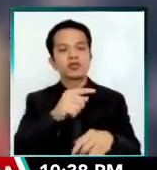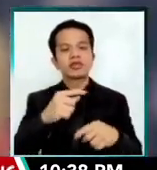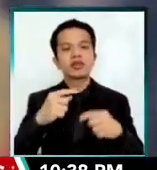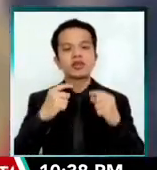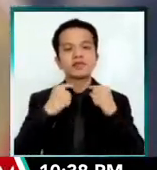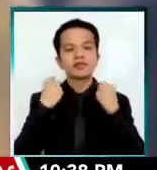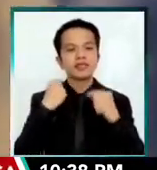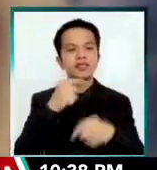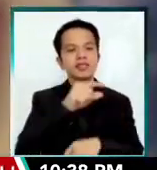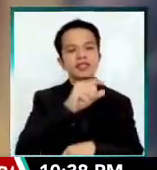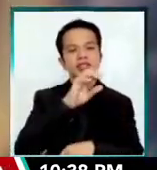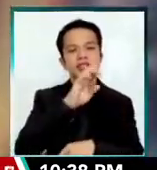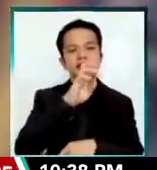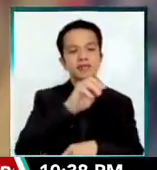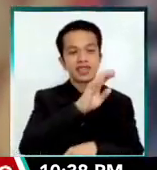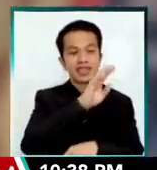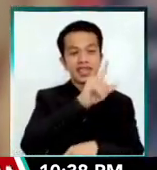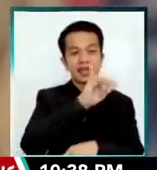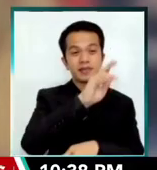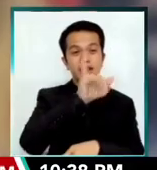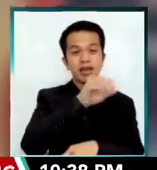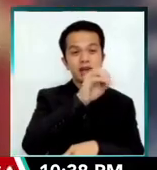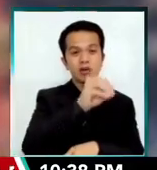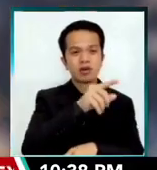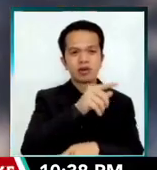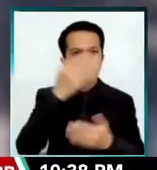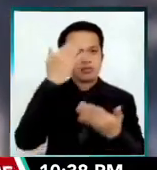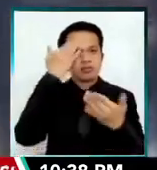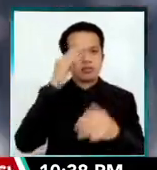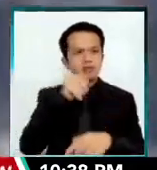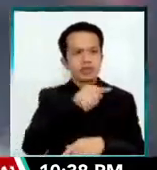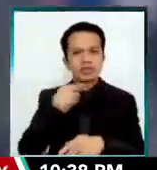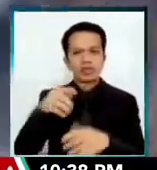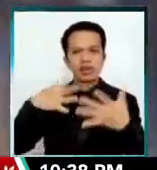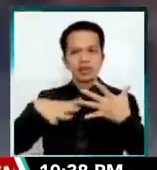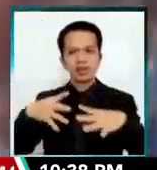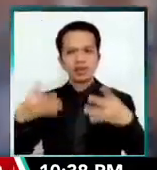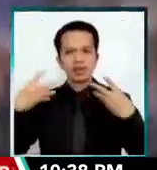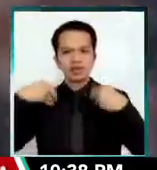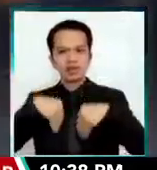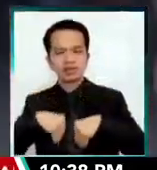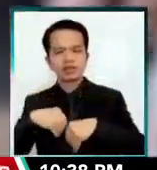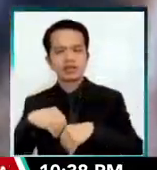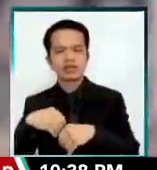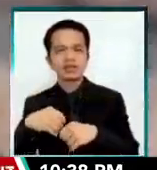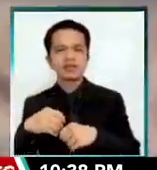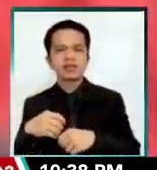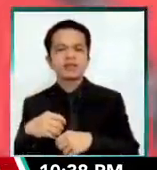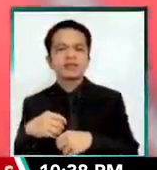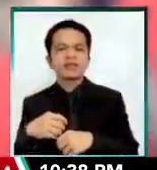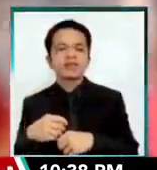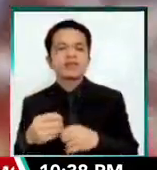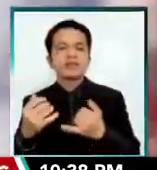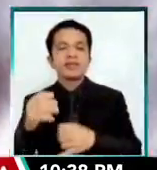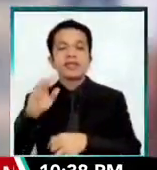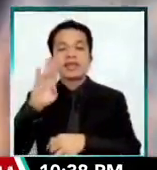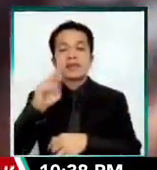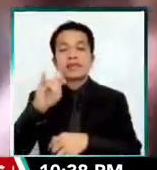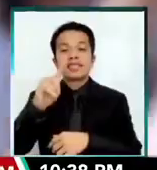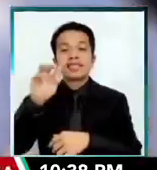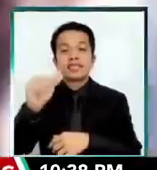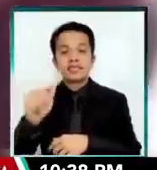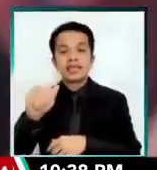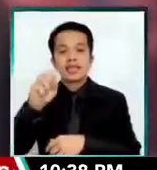Bishop Labajo, hindi nila alam na susuotin ito ni Joy. Ang Augustinian Friars ng Basilica Minore del Santo Niño de